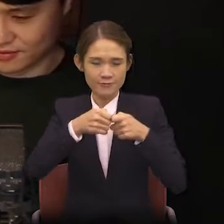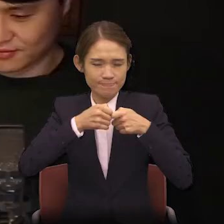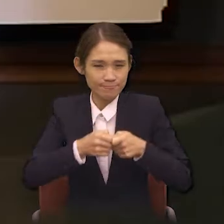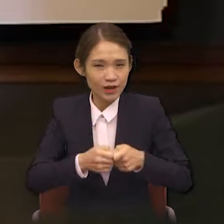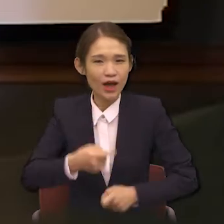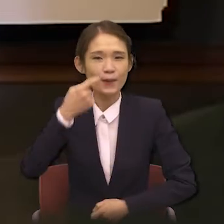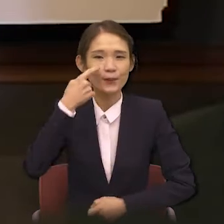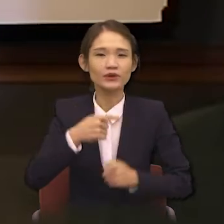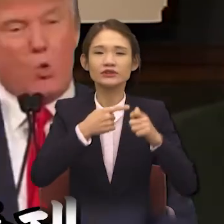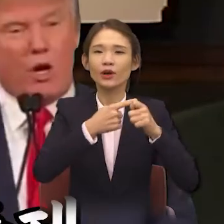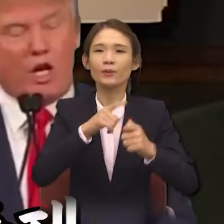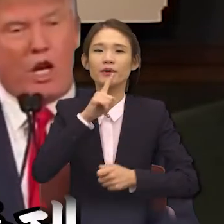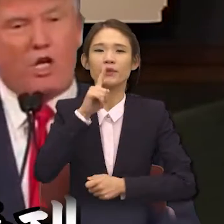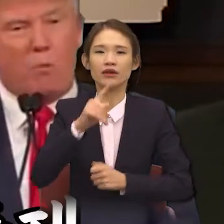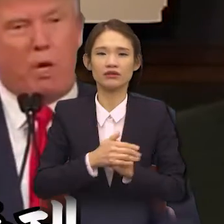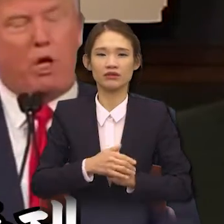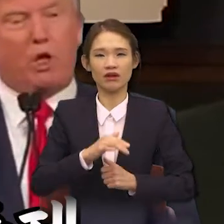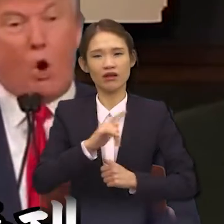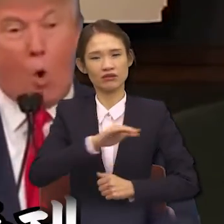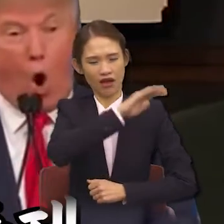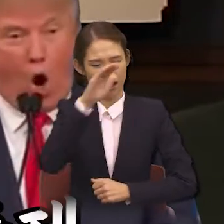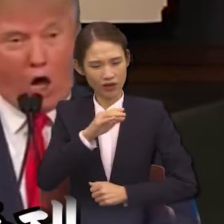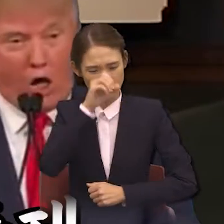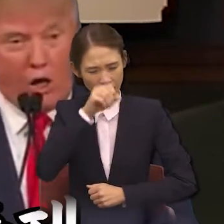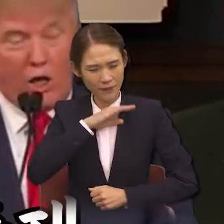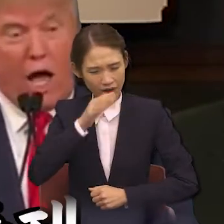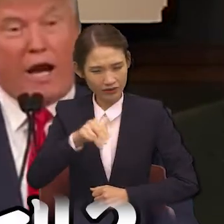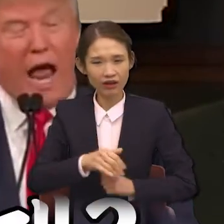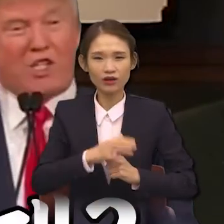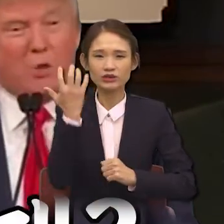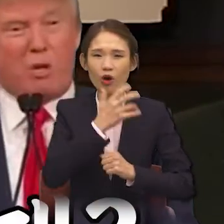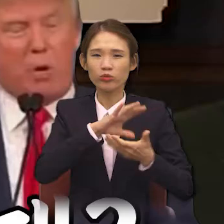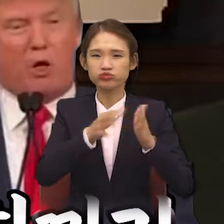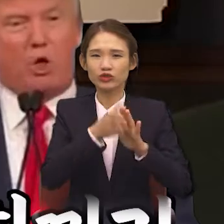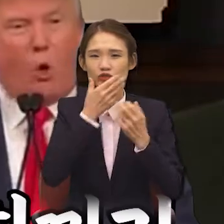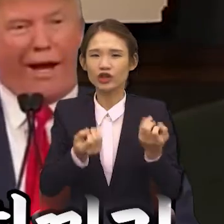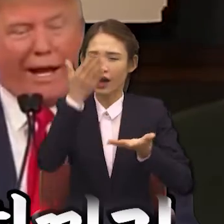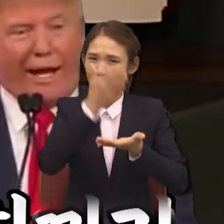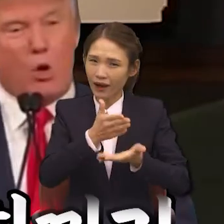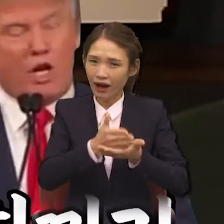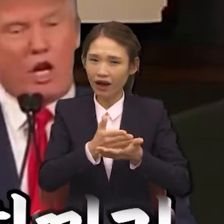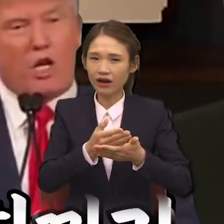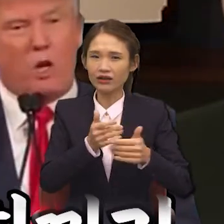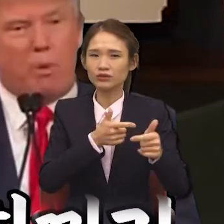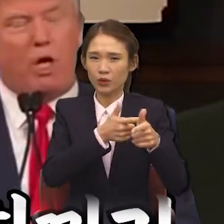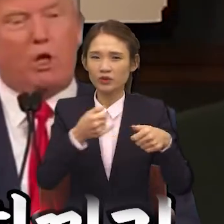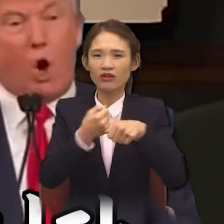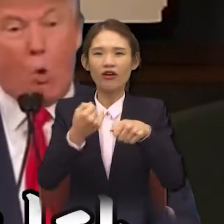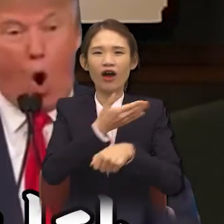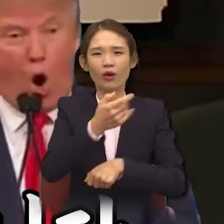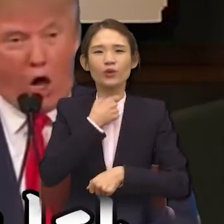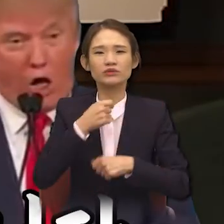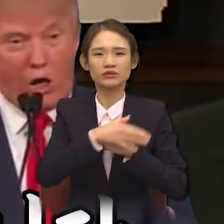해보도록 하겠습니다. 첫 번째 발언입니다. 아니 다 좋은데 퀴어 문화 축제 그거 좀 안 하면 안 돼? 동성연애하고 싶으면